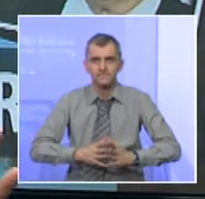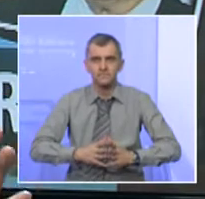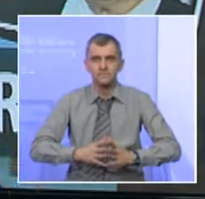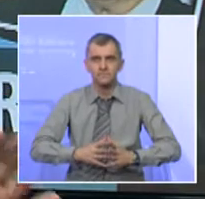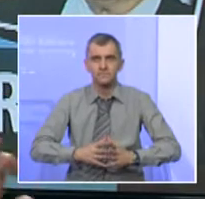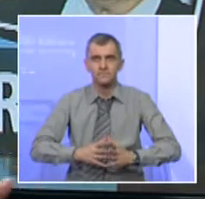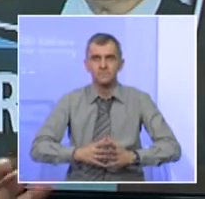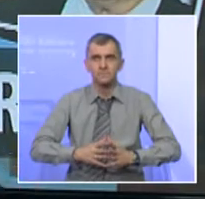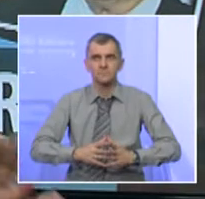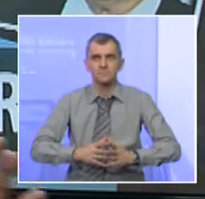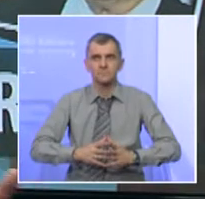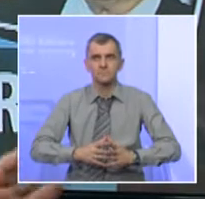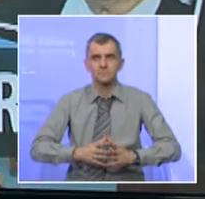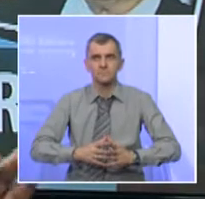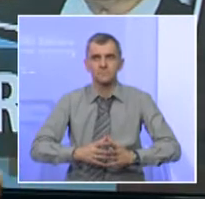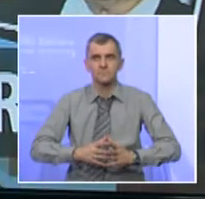Vi ste to